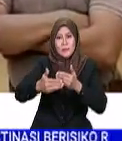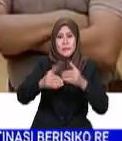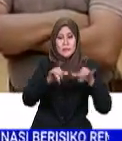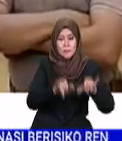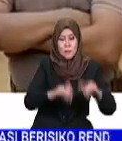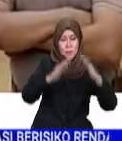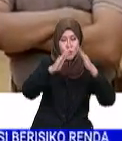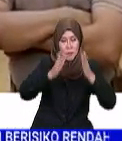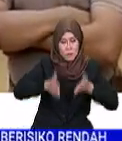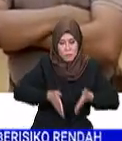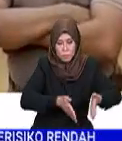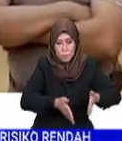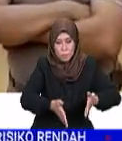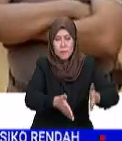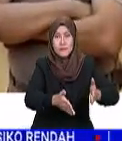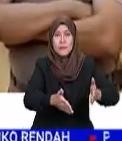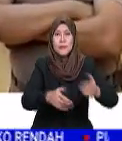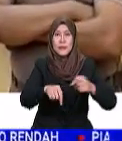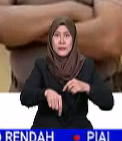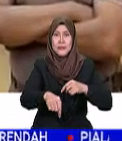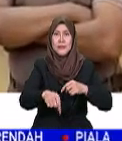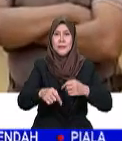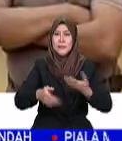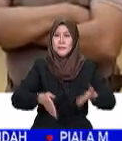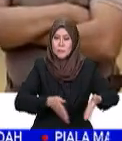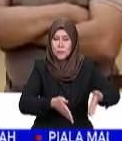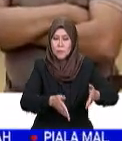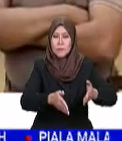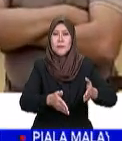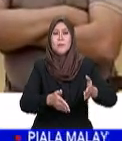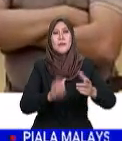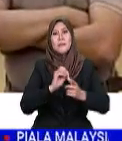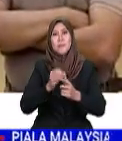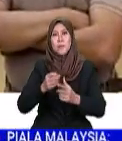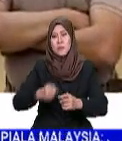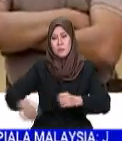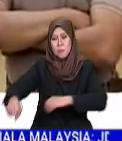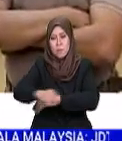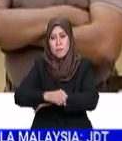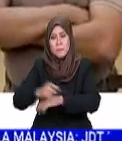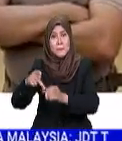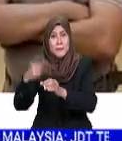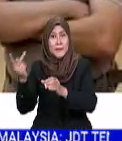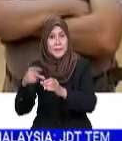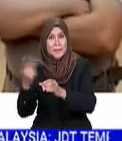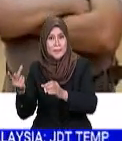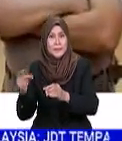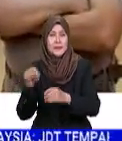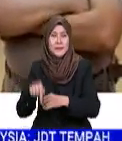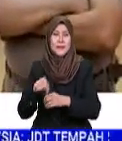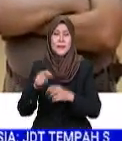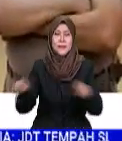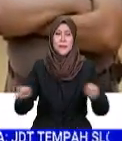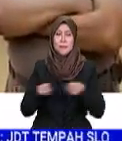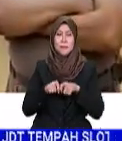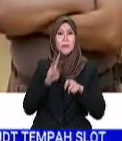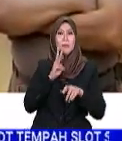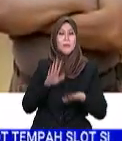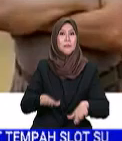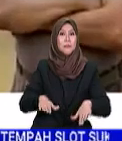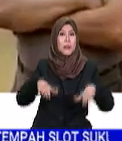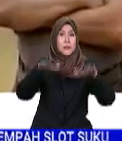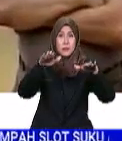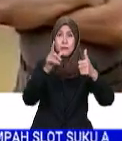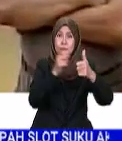kawasan yang terjejas banjir di kawasan pesisiran sungai, di kawasan sawah padi dan tempat yang dinaiki air, agar